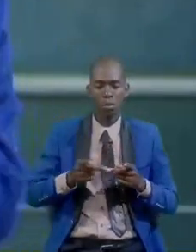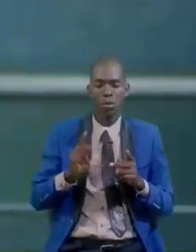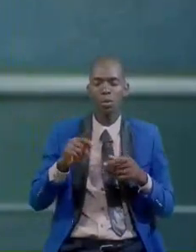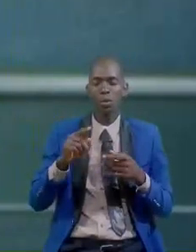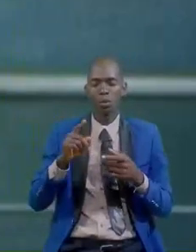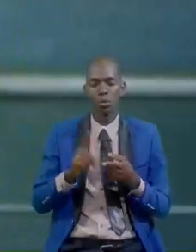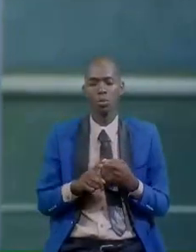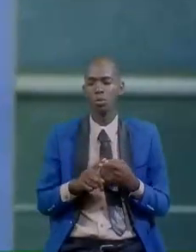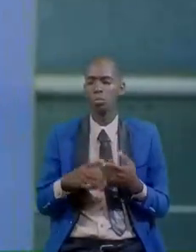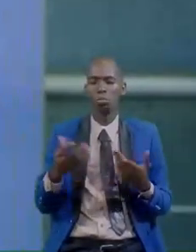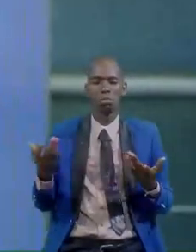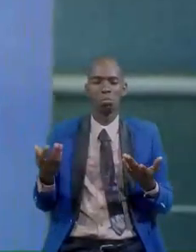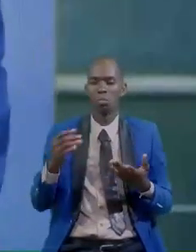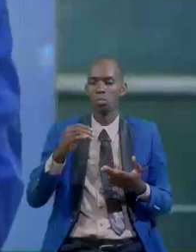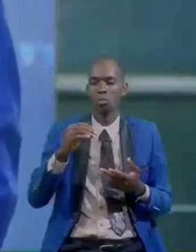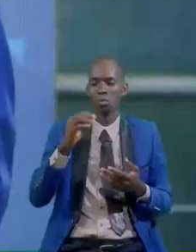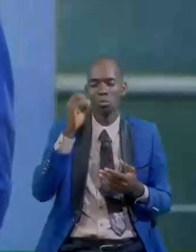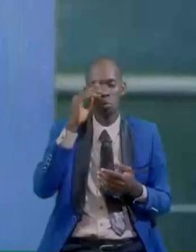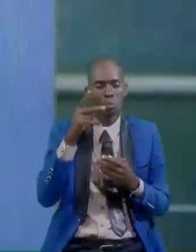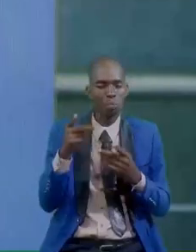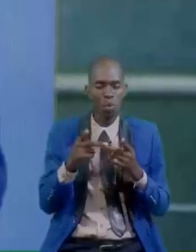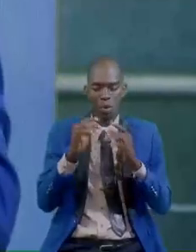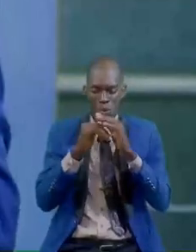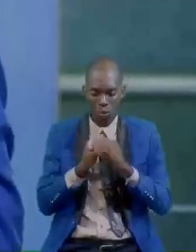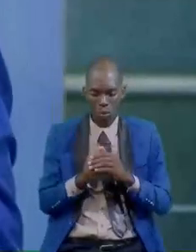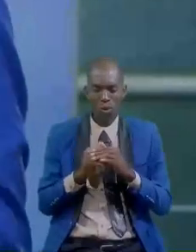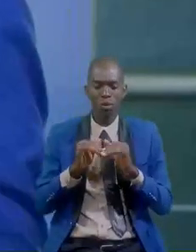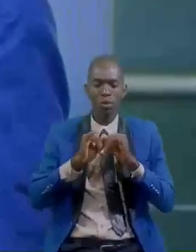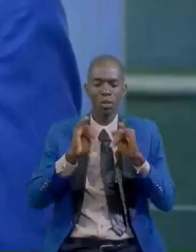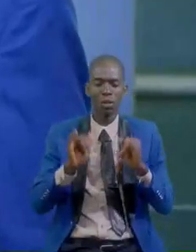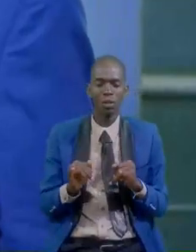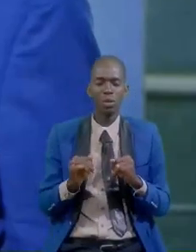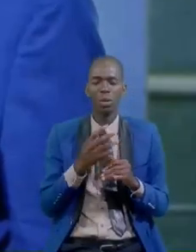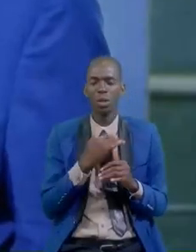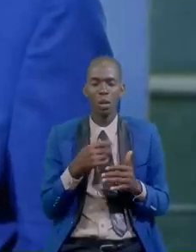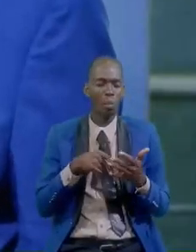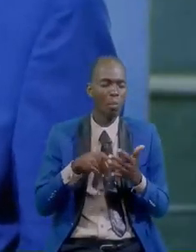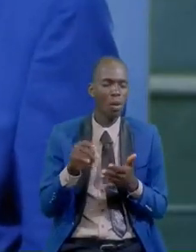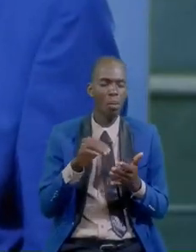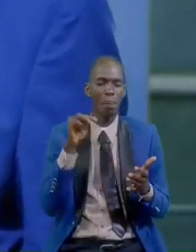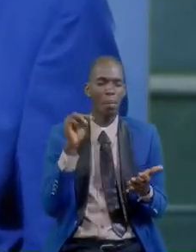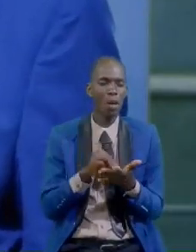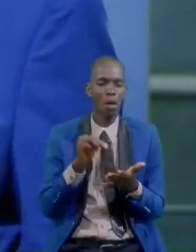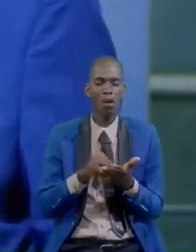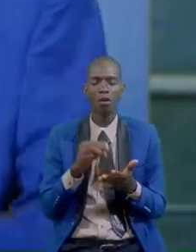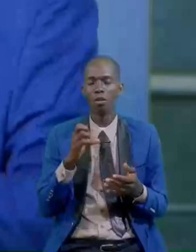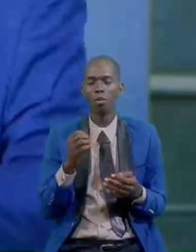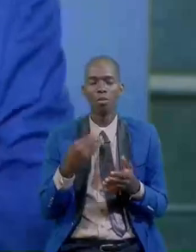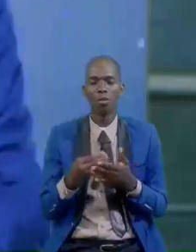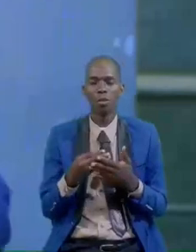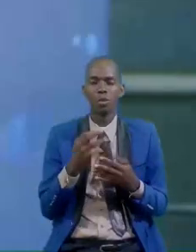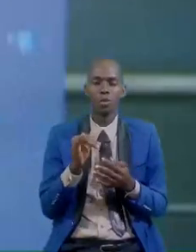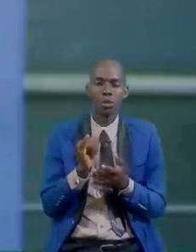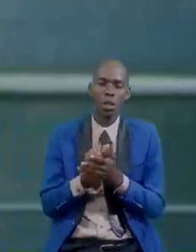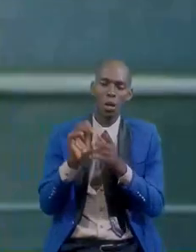Certains vont chez les idolâtres. Et ils payent des millions pour que l'homme là-bas, dans